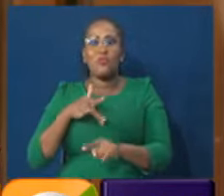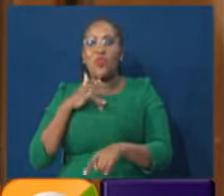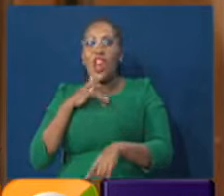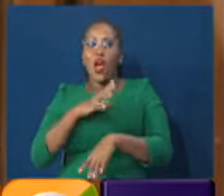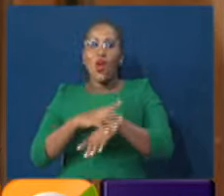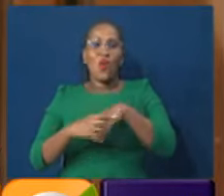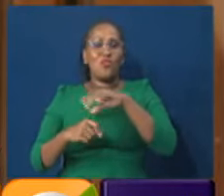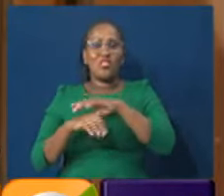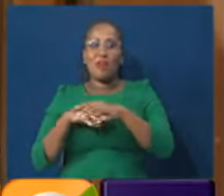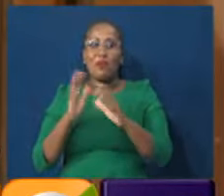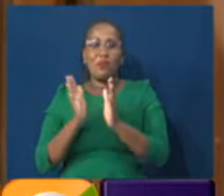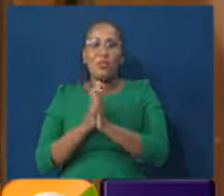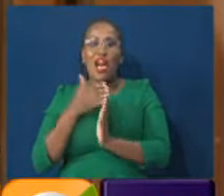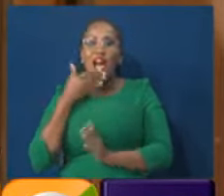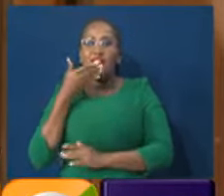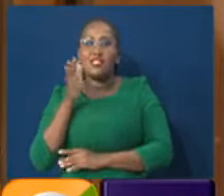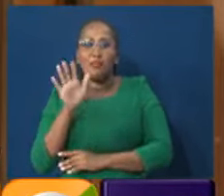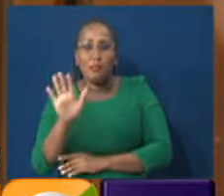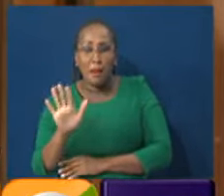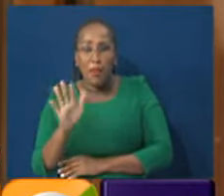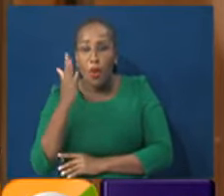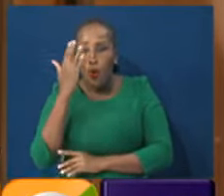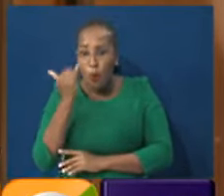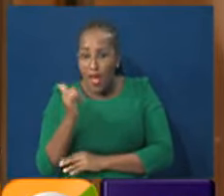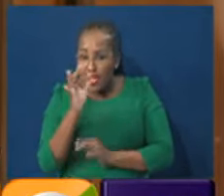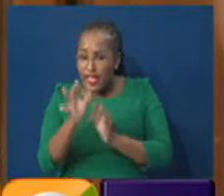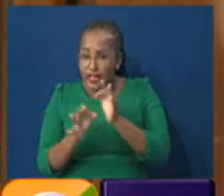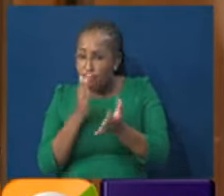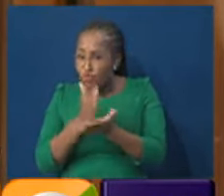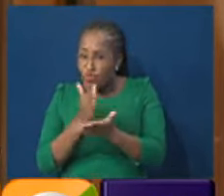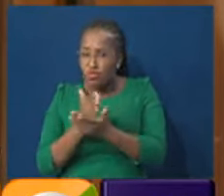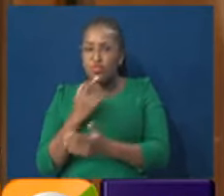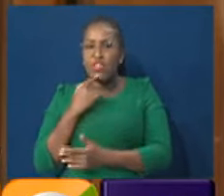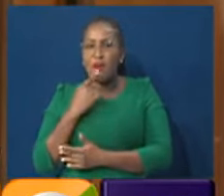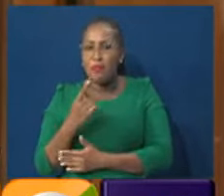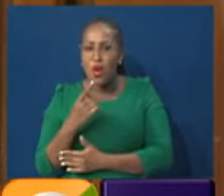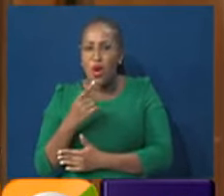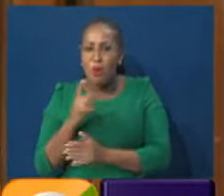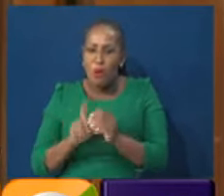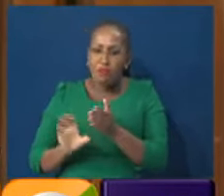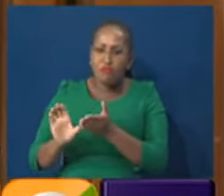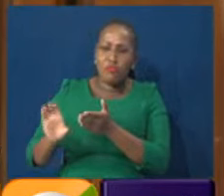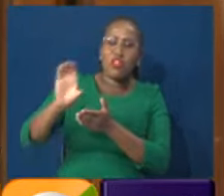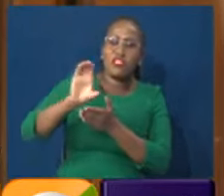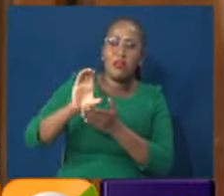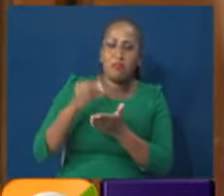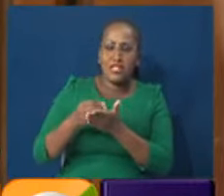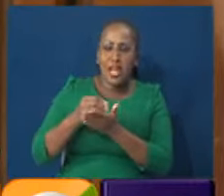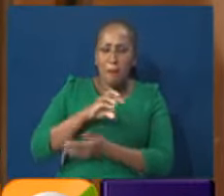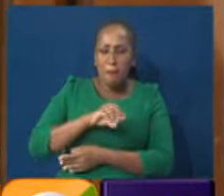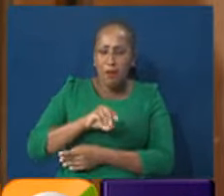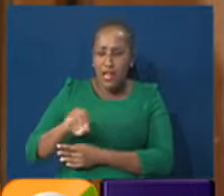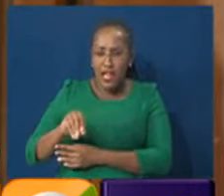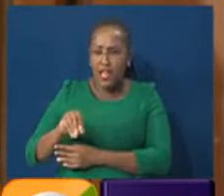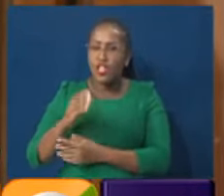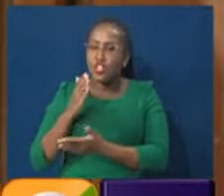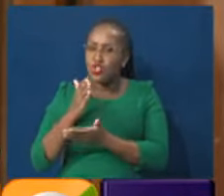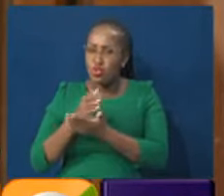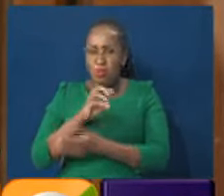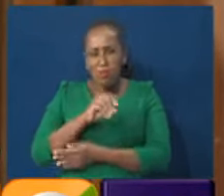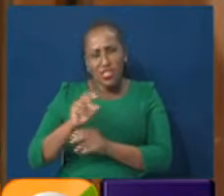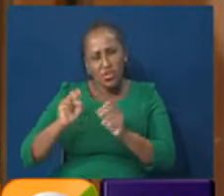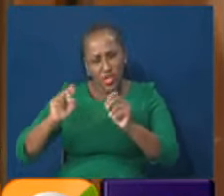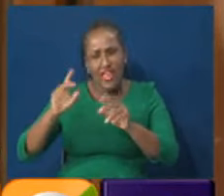na jibu lake. Kwa sababu ikiwa kweli tutakuwa tunaambiwa tu ni subsidy ya mbolea, mbolea ndio ni sawa,